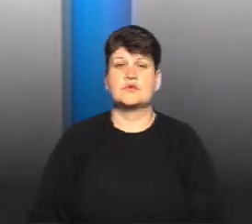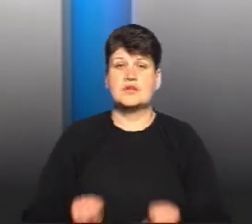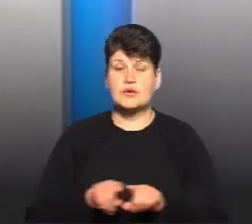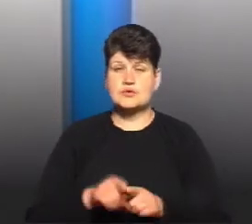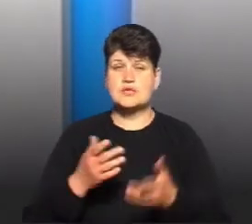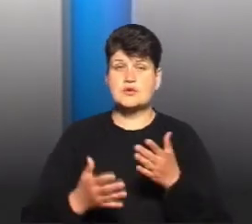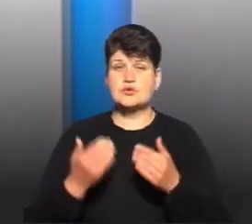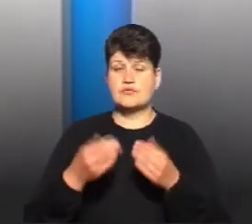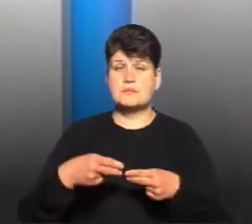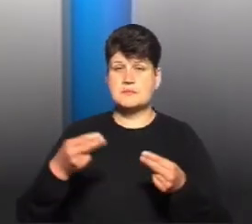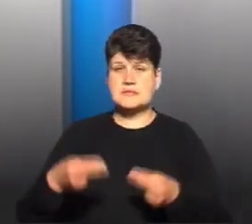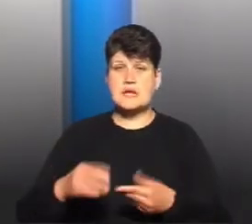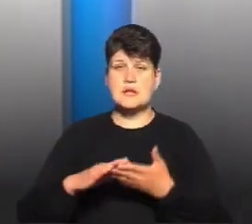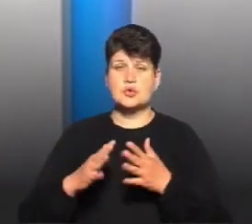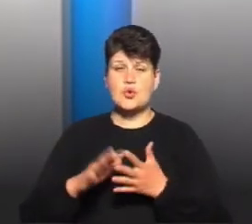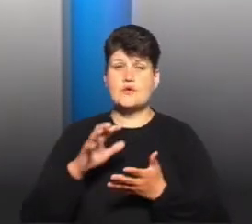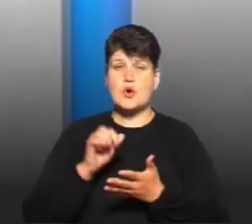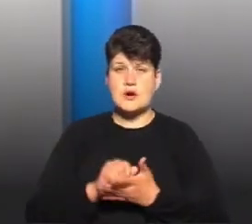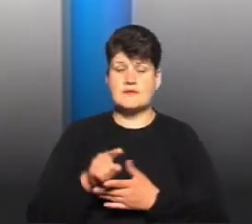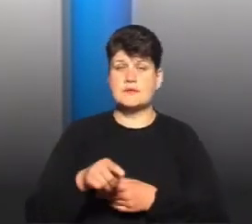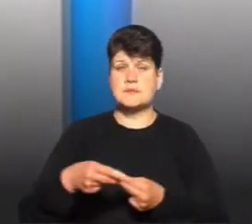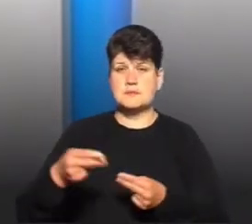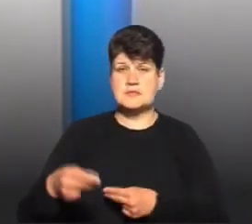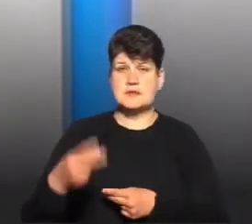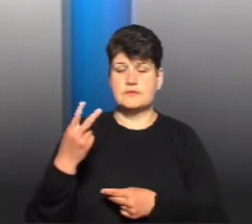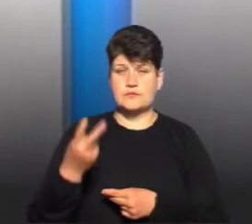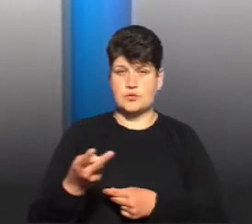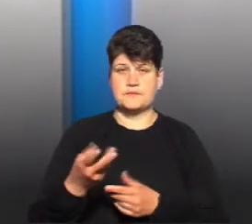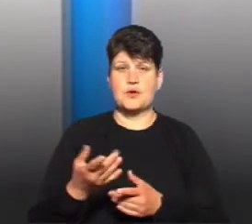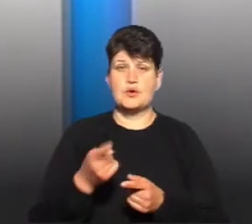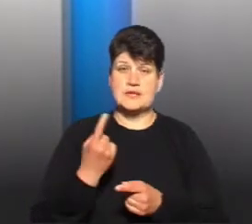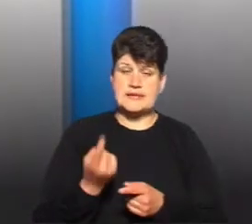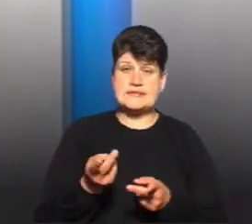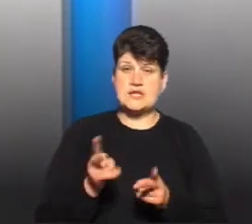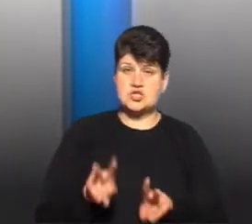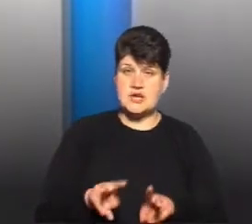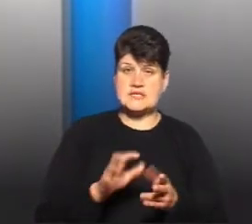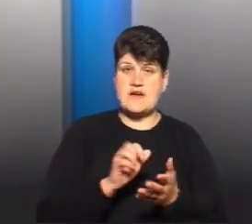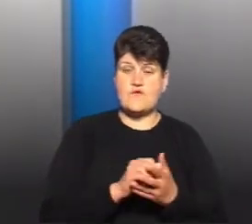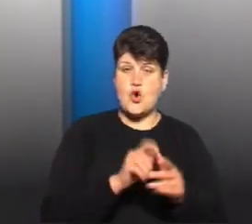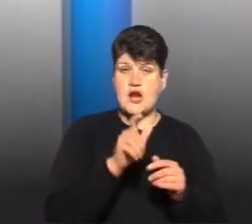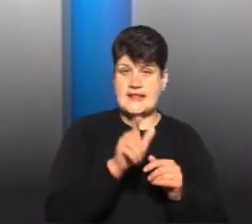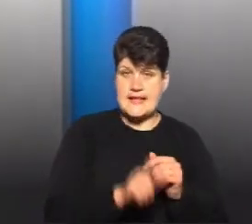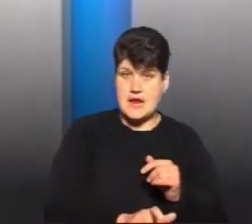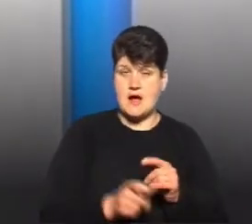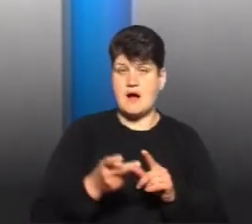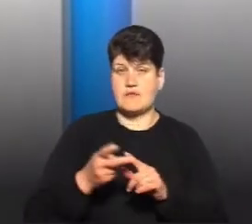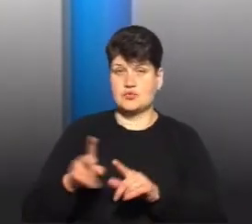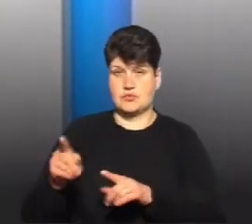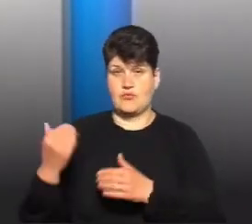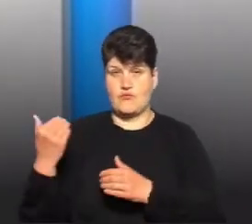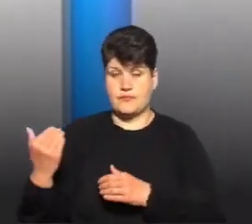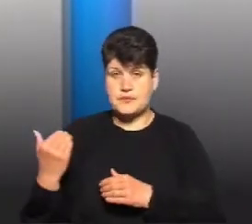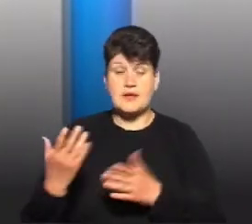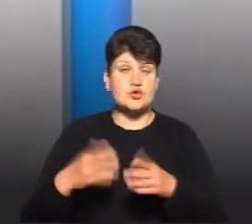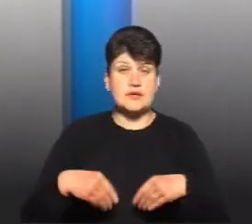договір оренди, то фактично він підписується в двох примірниках. Один мав би залишитися в орендаря, другий в орендодавця. Якщо він не видає вам цього договору, то, в